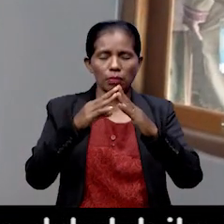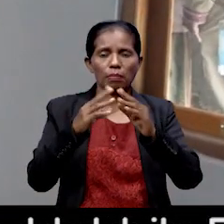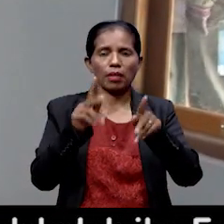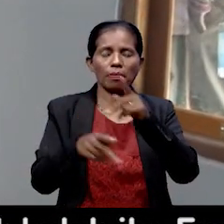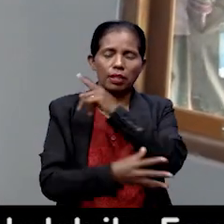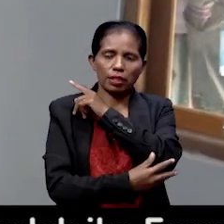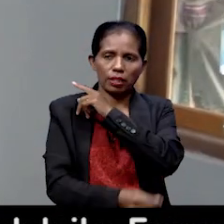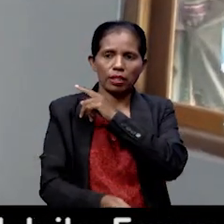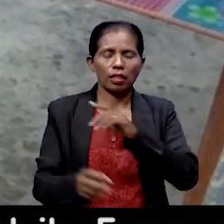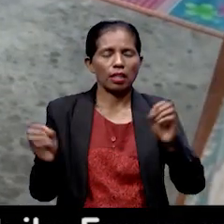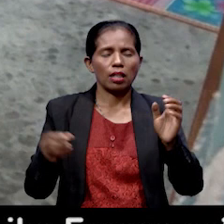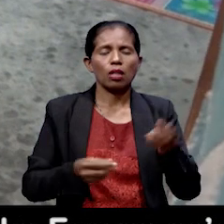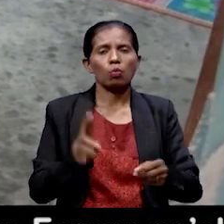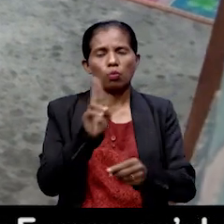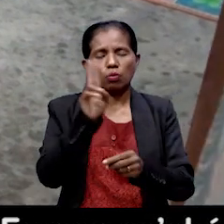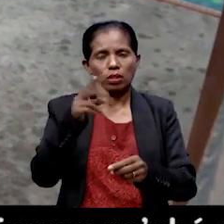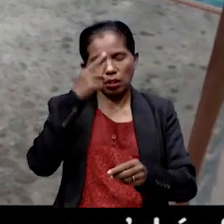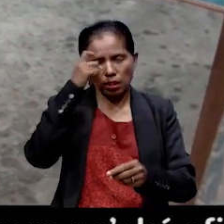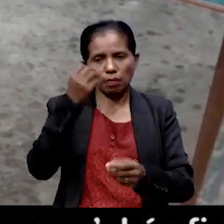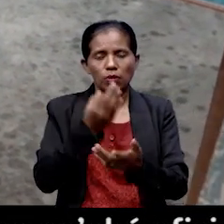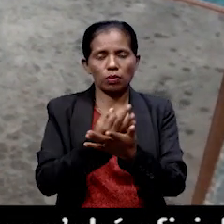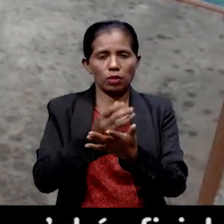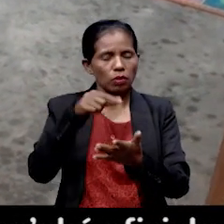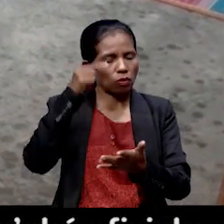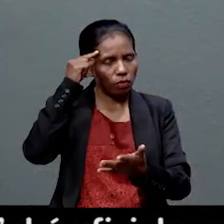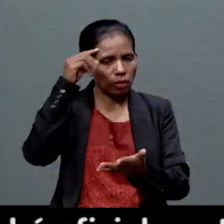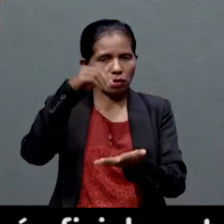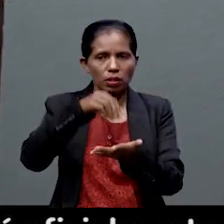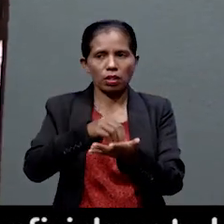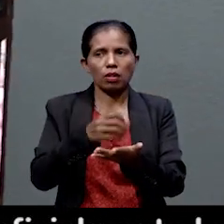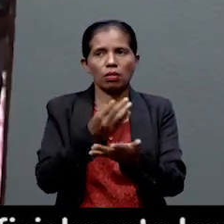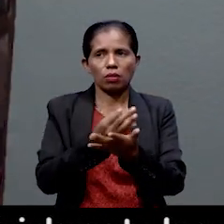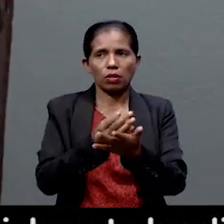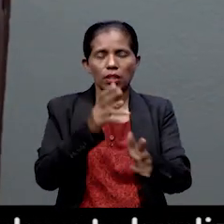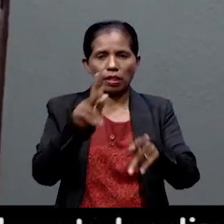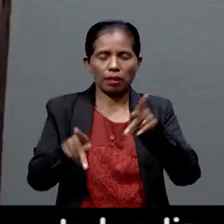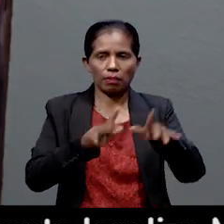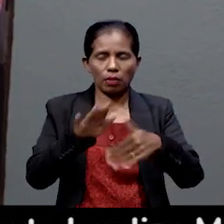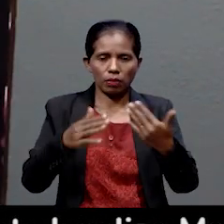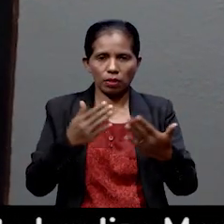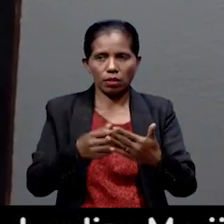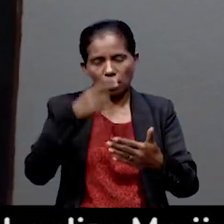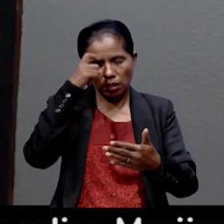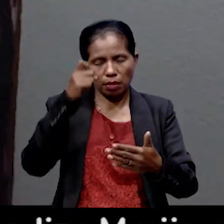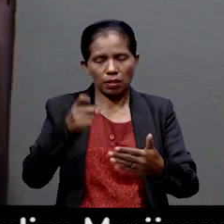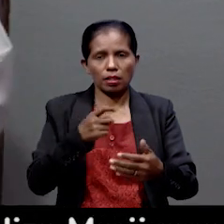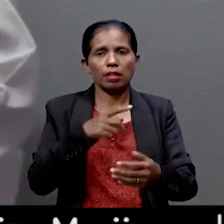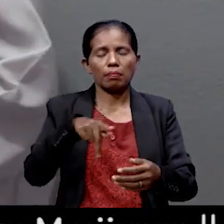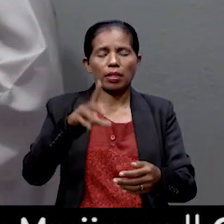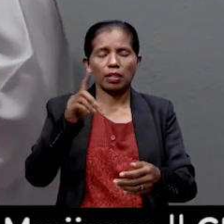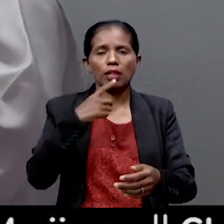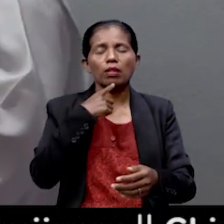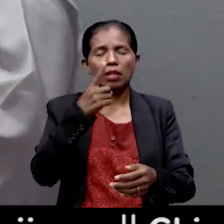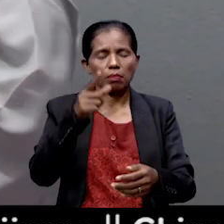pitlaik ne la merese uza tamba osa nebe guvernu utiliza ne osan pobunian. Tamba ne PD rekomenda ba guvernu atu